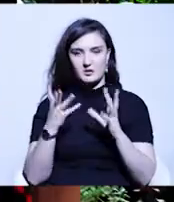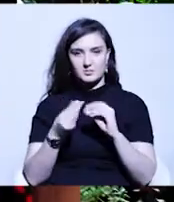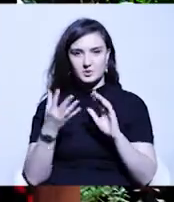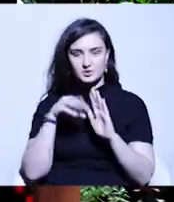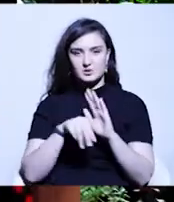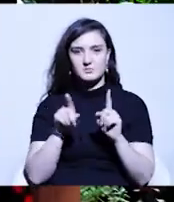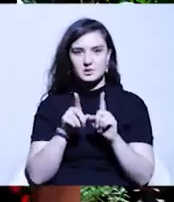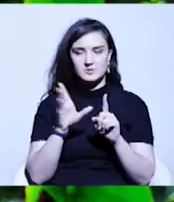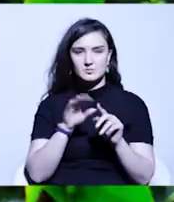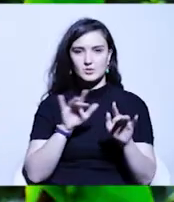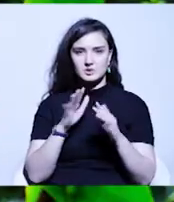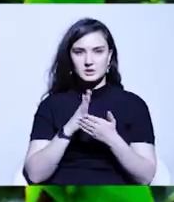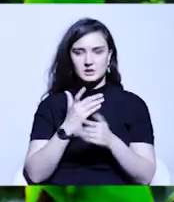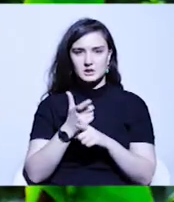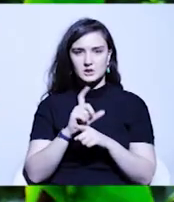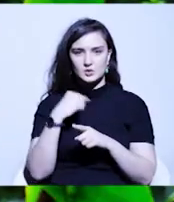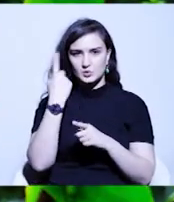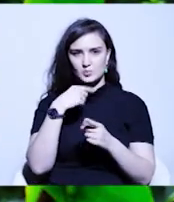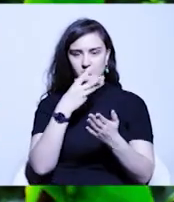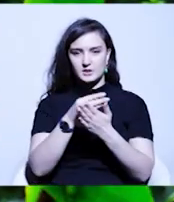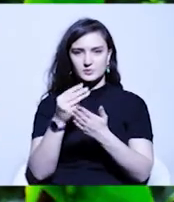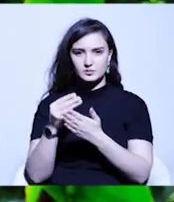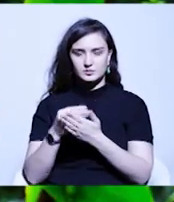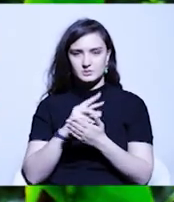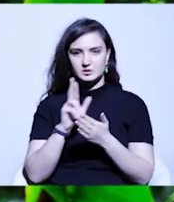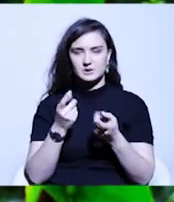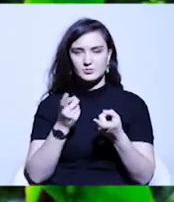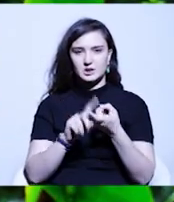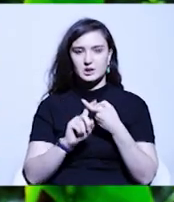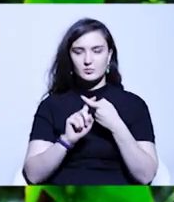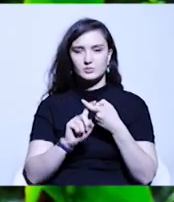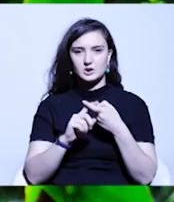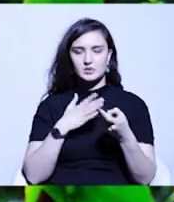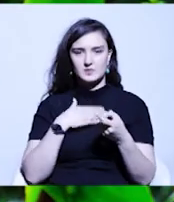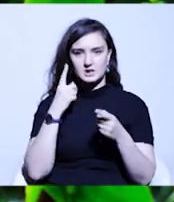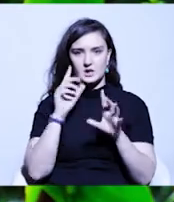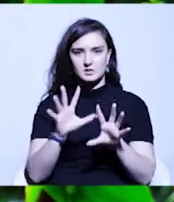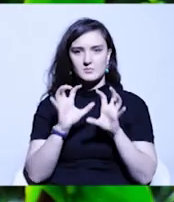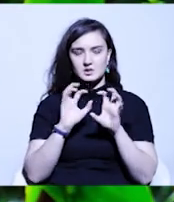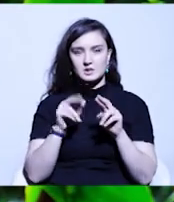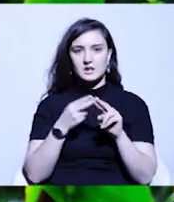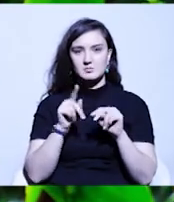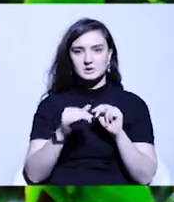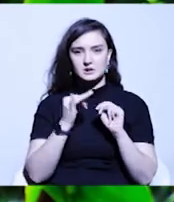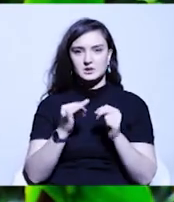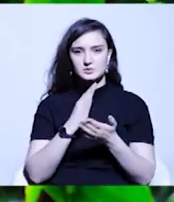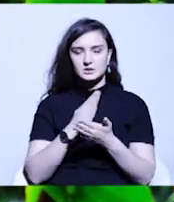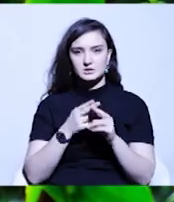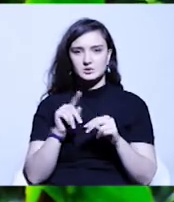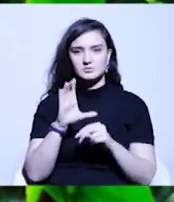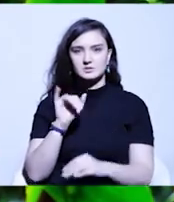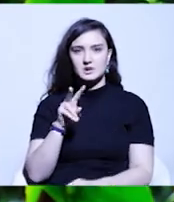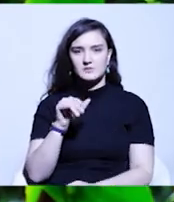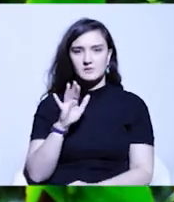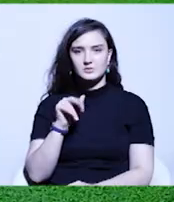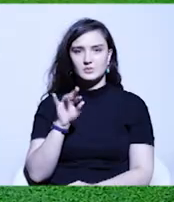მაგრამ მაინც ეს პროცესი არის საკმაოდ სუბიექტური და დამოკიდებულია ჩვენს აღქმაზე. და ამ თვალსაზრისით საინტერესოა ის, რომ სალვადორ